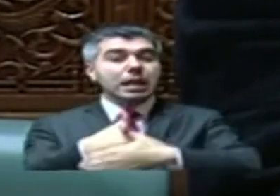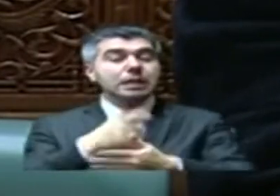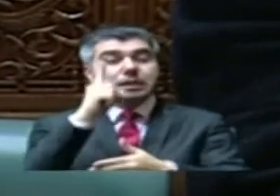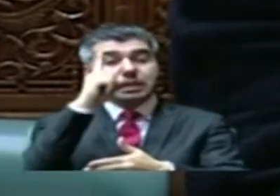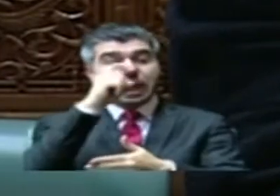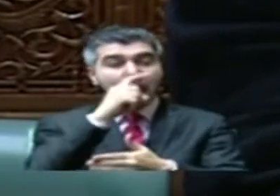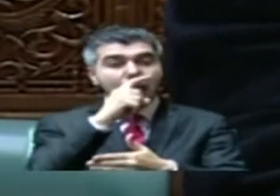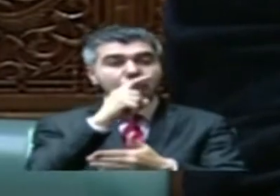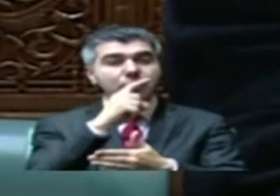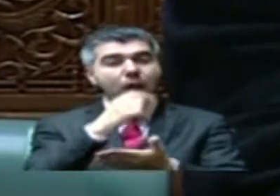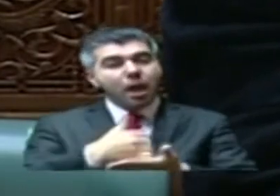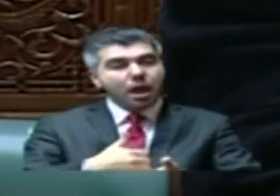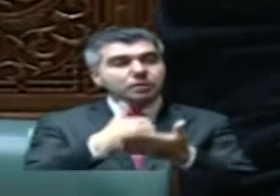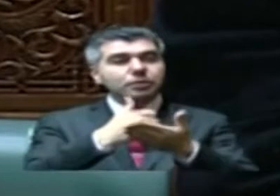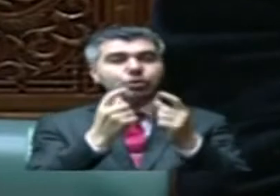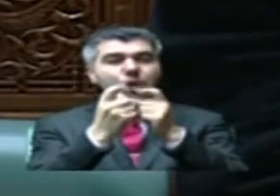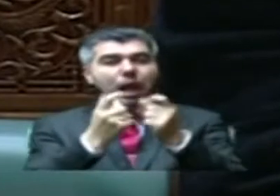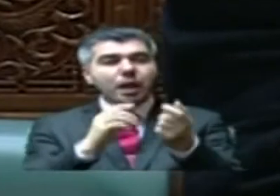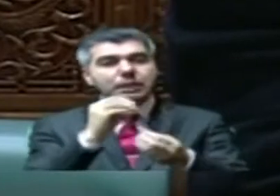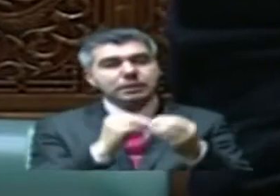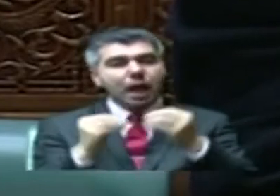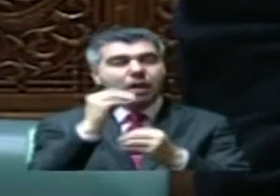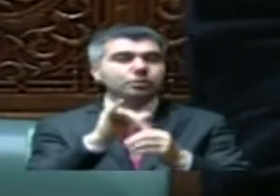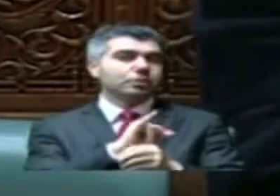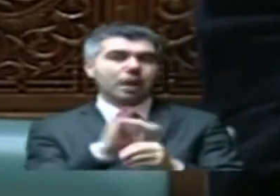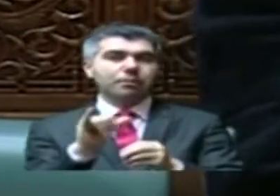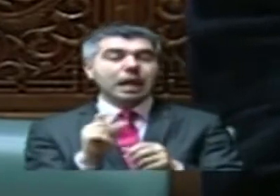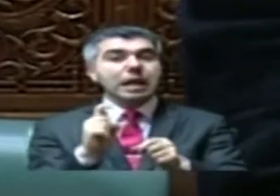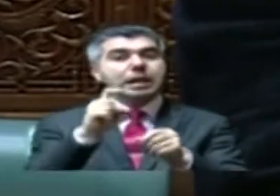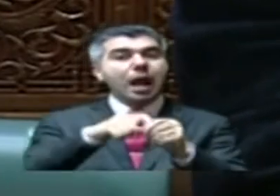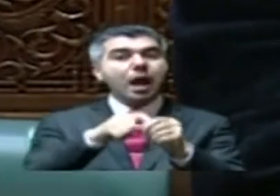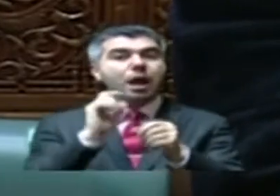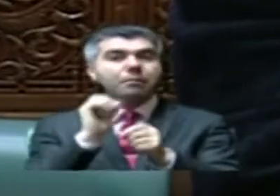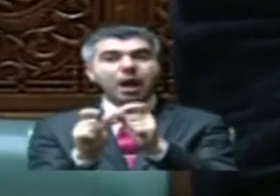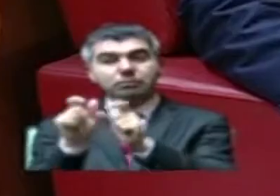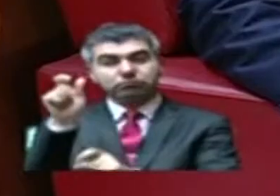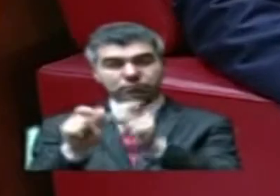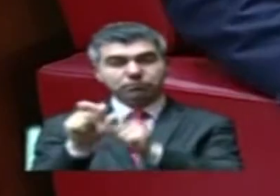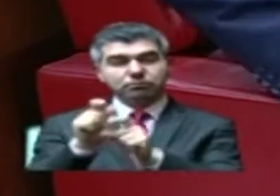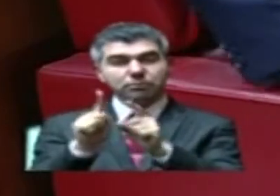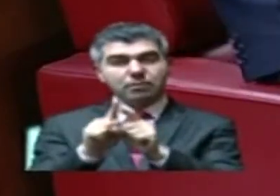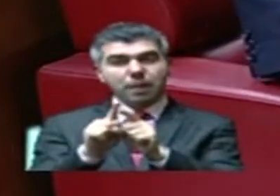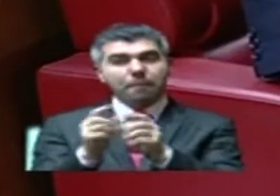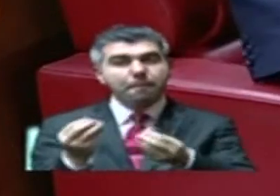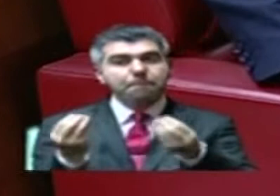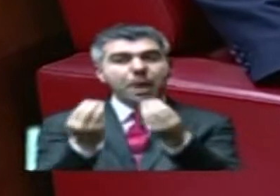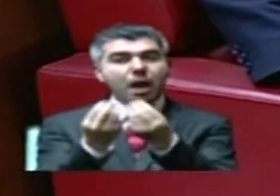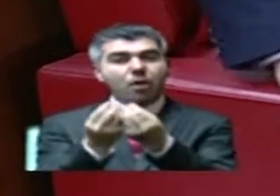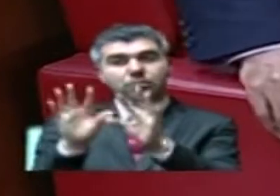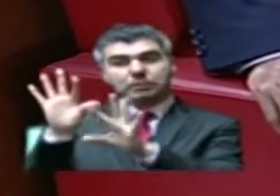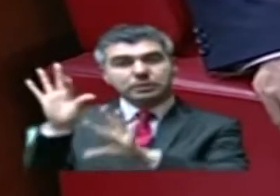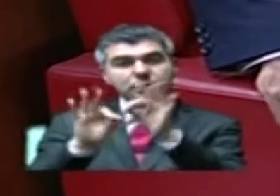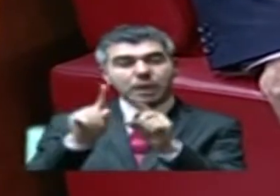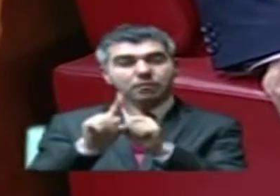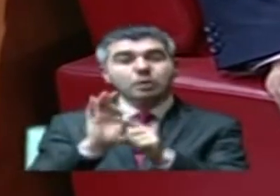بالنسبة للحق النقابي، نسجل تضييقا كبيرا على النقابيين، حيث يقوم بعض أرباب العمل ديال هذه الوحدات الصناعية